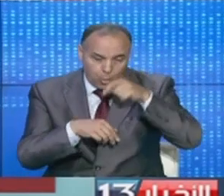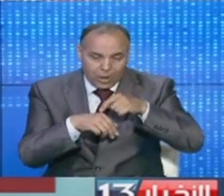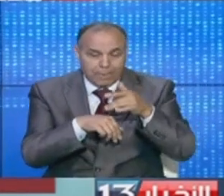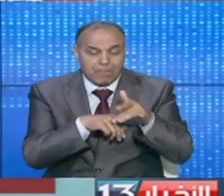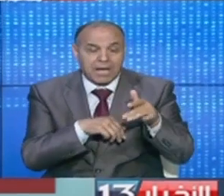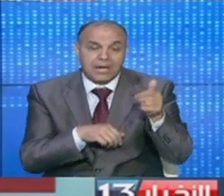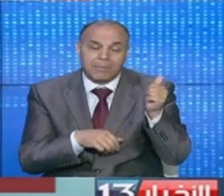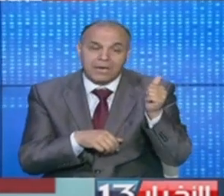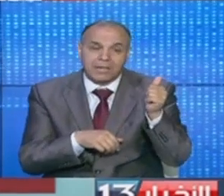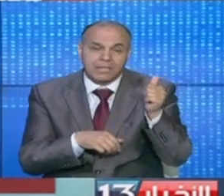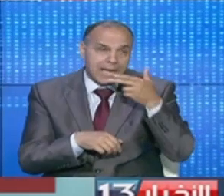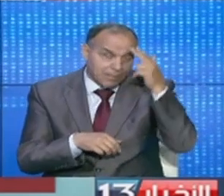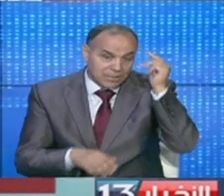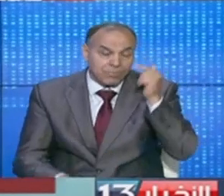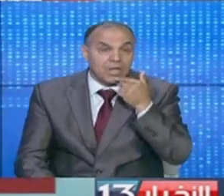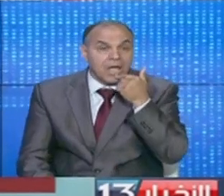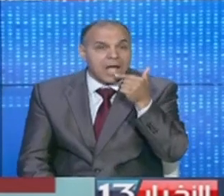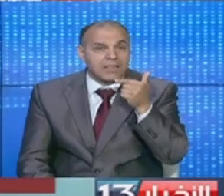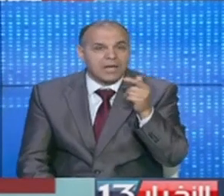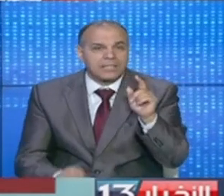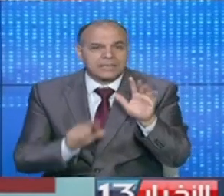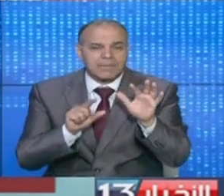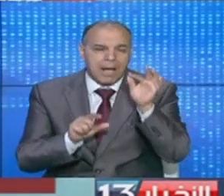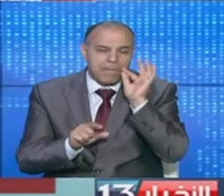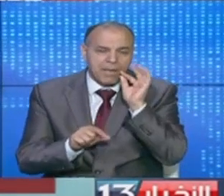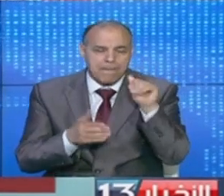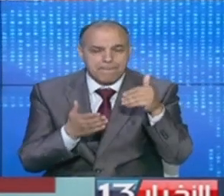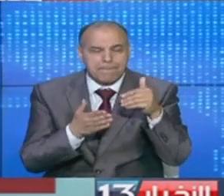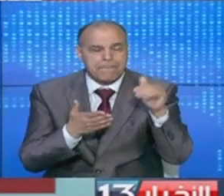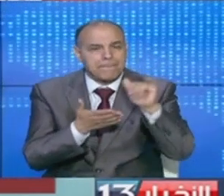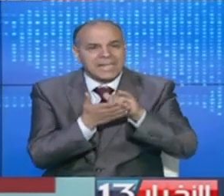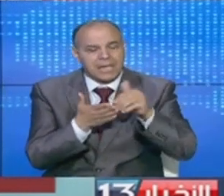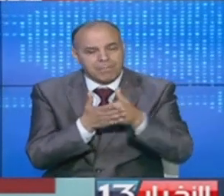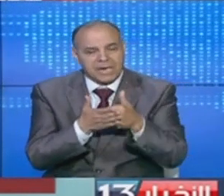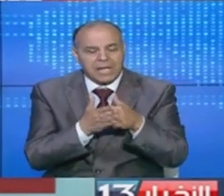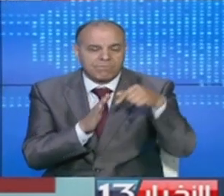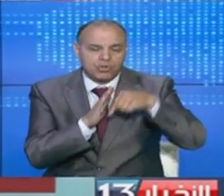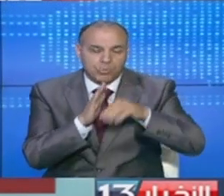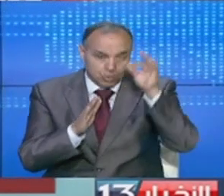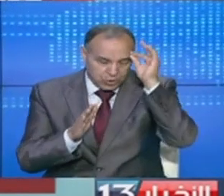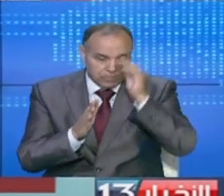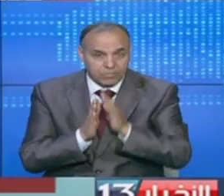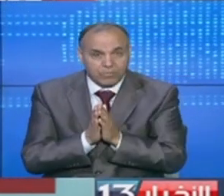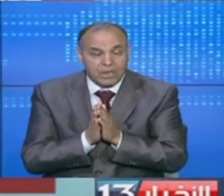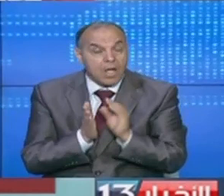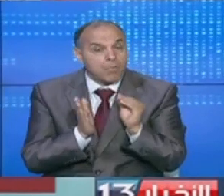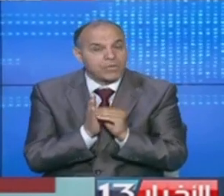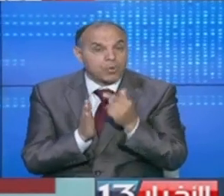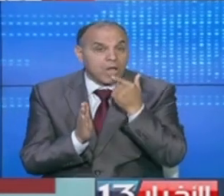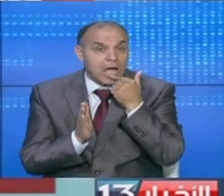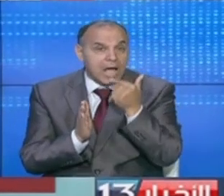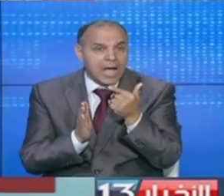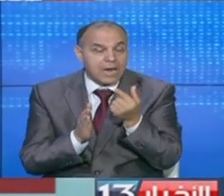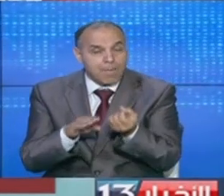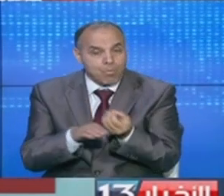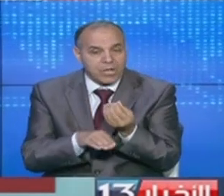متاخره من ليله الخميس السابع من مائه مطار جربه جرجيس بالجنوب التونسيه مضيفه ان